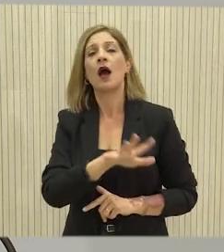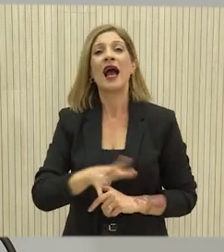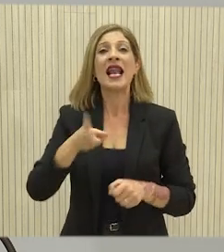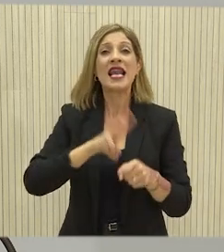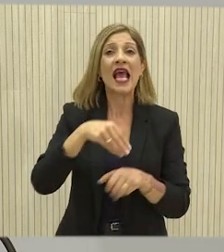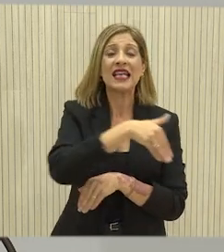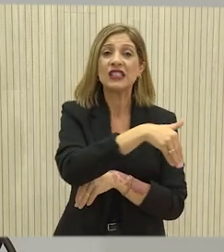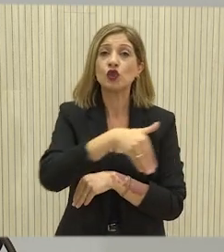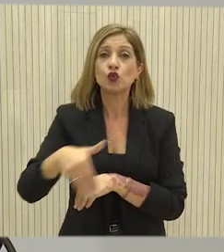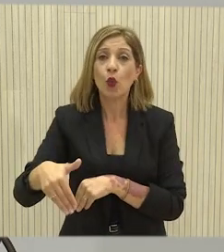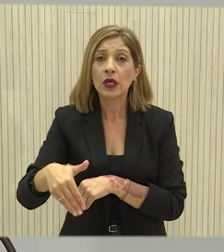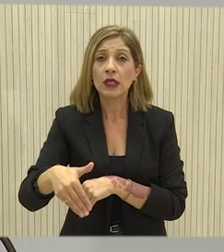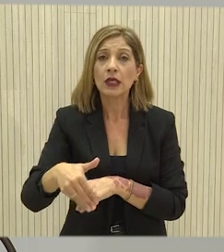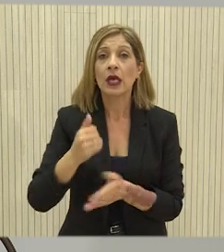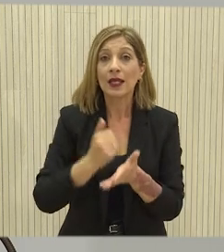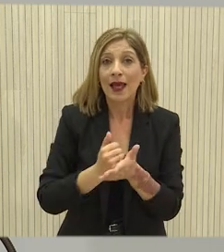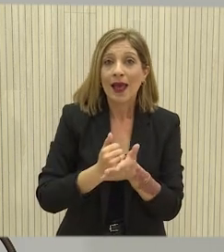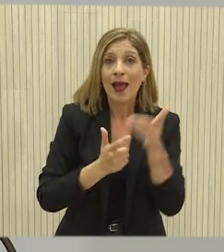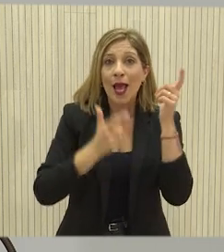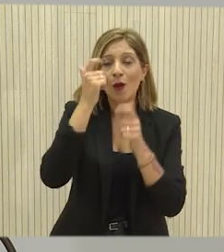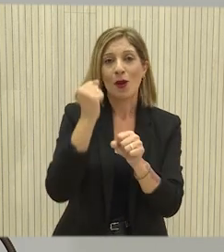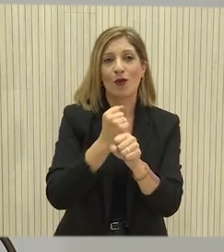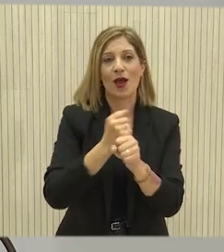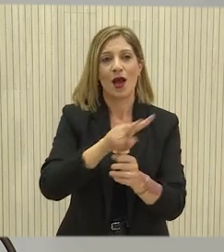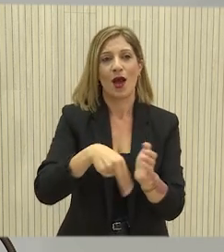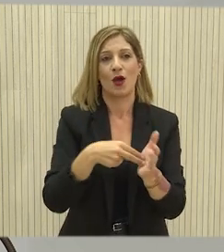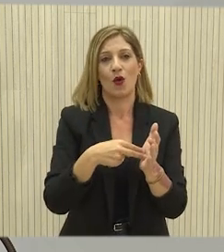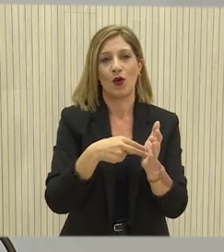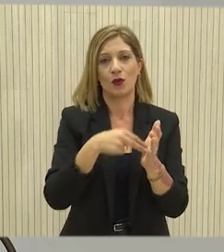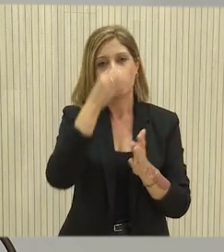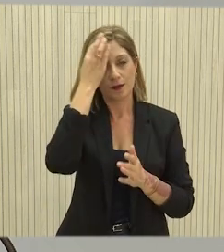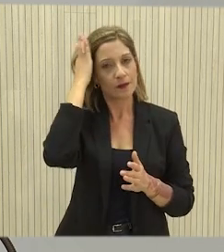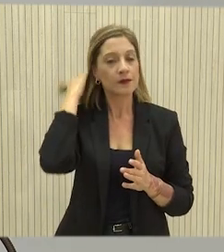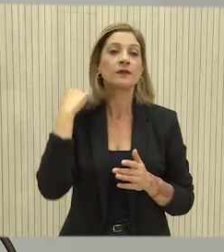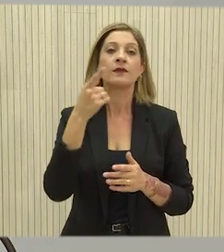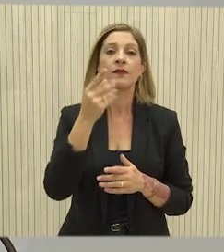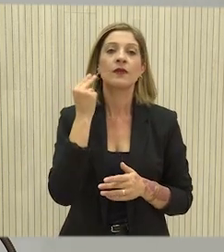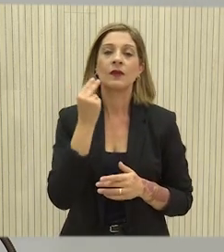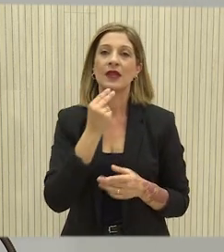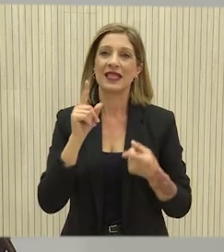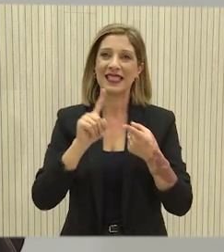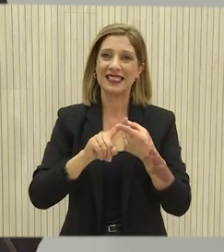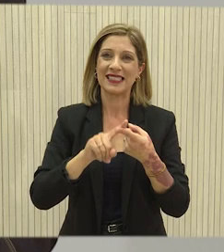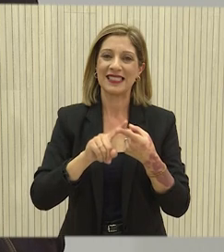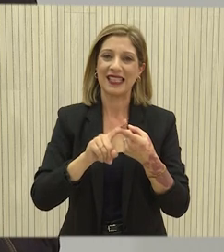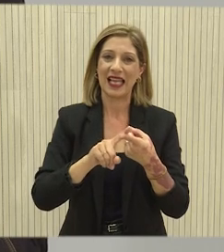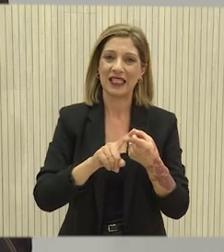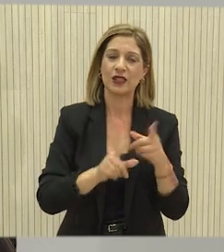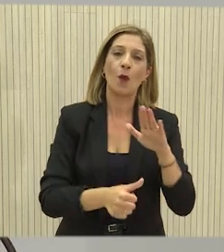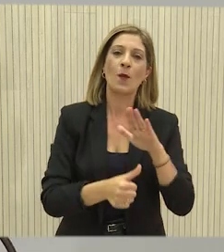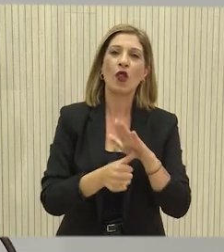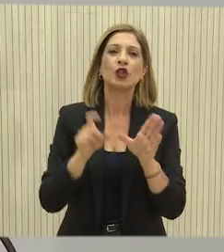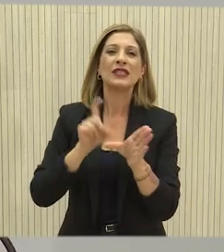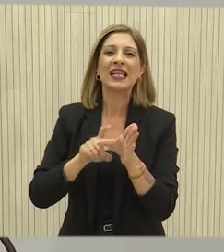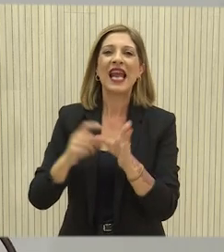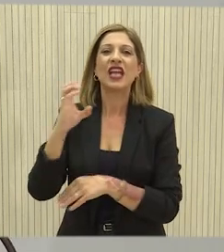νεκρής ζώνης, ούτε και η ώρα εντολής της ειρηνευτικής δύναμης. Το απόγευμα έχουμε μια συνάντηση αμέσως στον πρόεδρο της Δημοκρατίας και τον πρόεδρο της Σεβρών